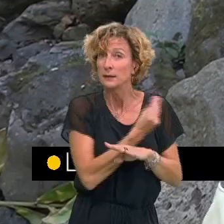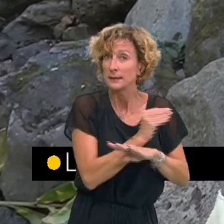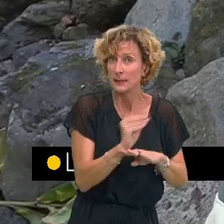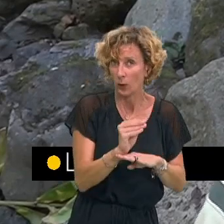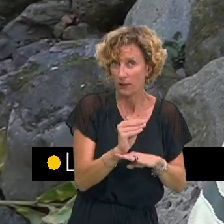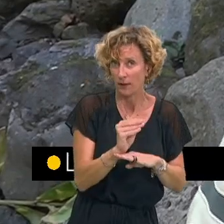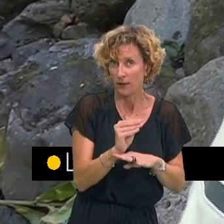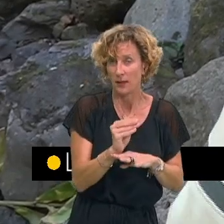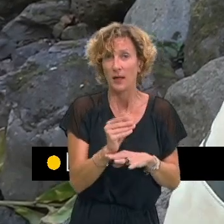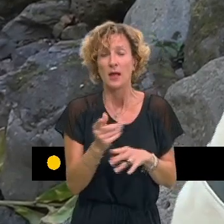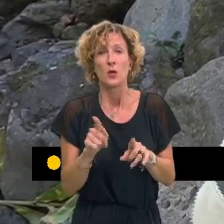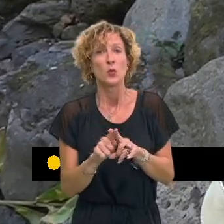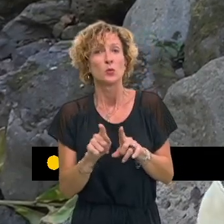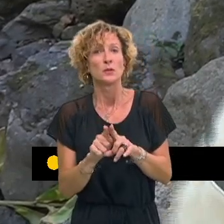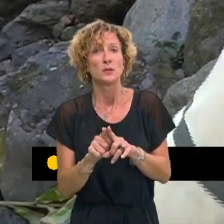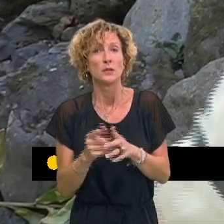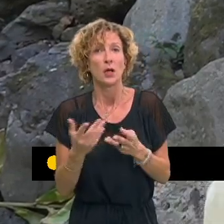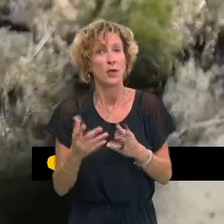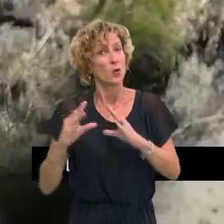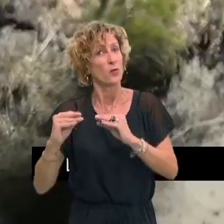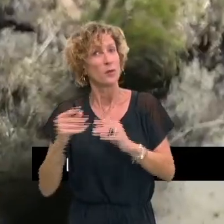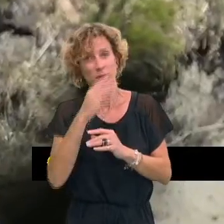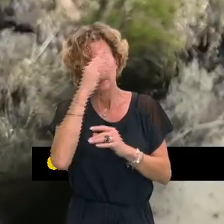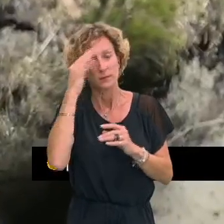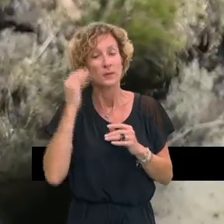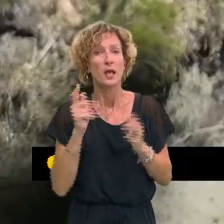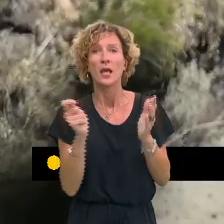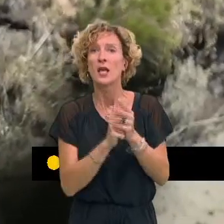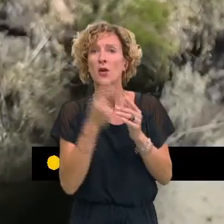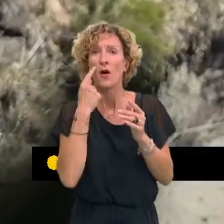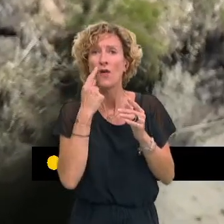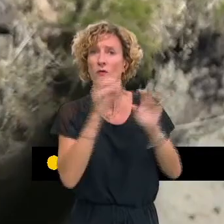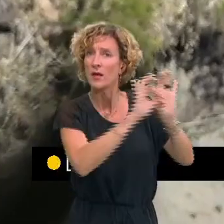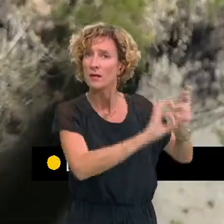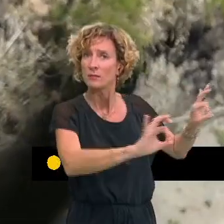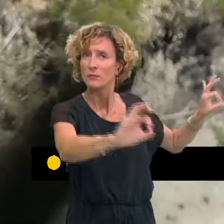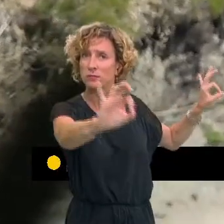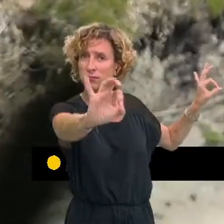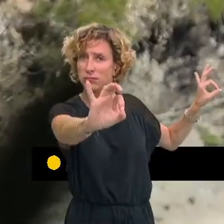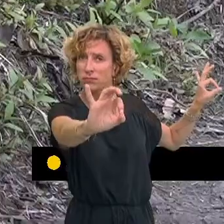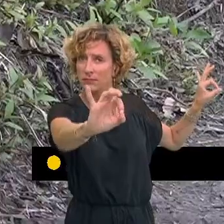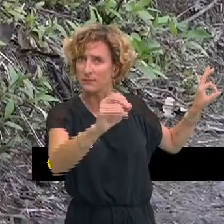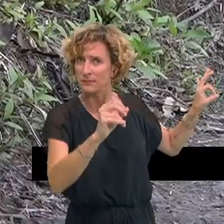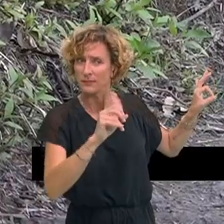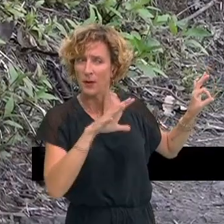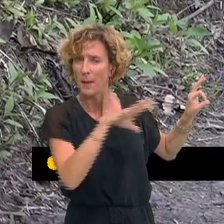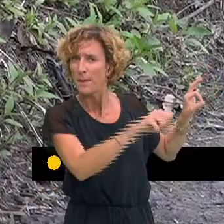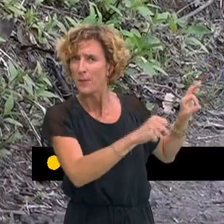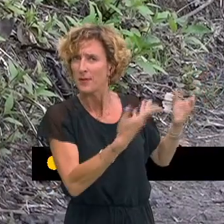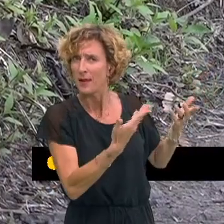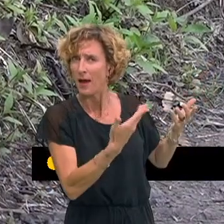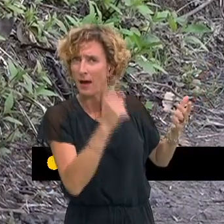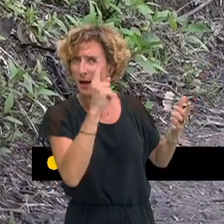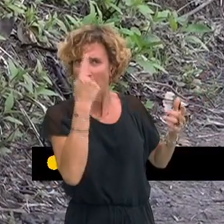la traversée du Brabémal et aussi le confort. Et quand vous voyez des lignes de vie, n'hésitez pas à les prendre. Elles n'ont pas été mises là